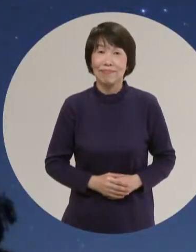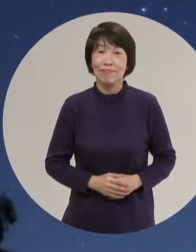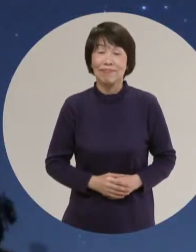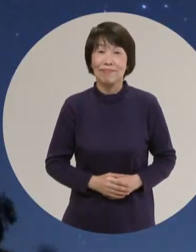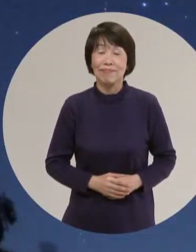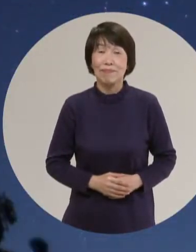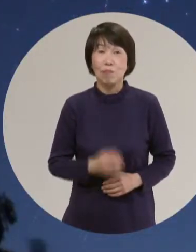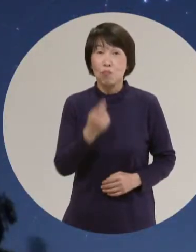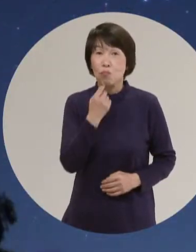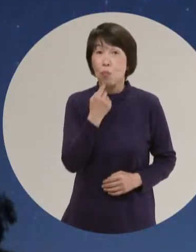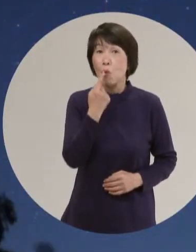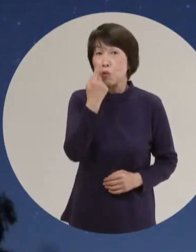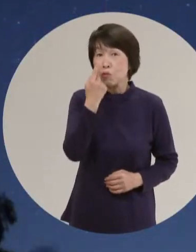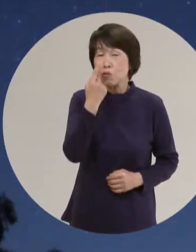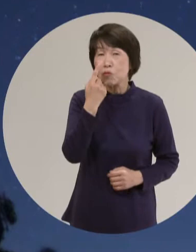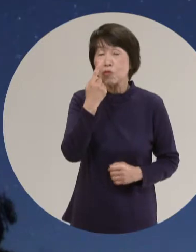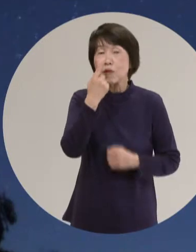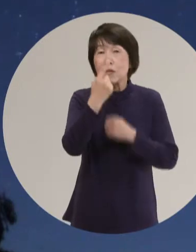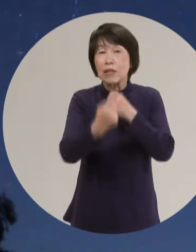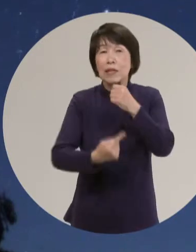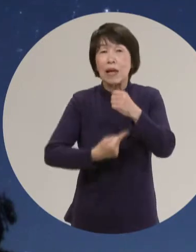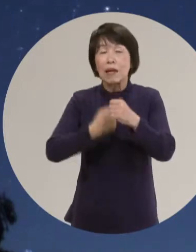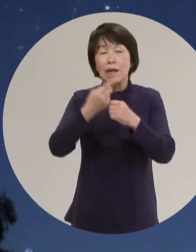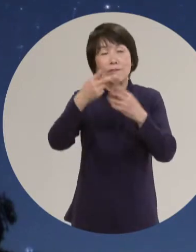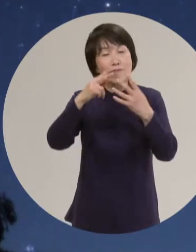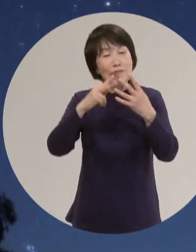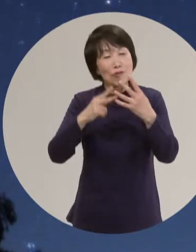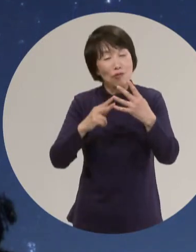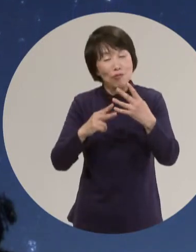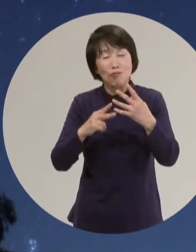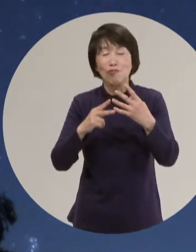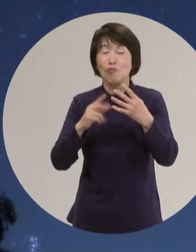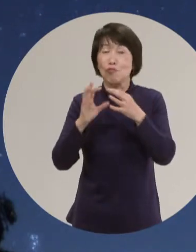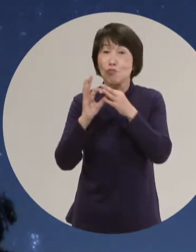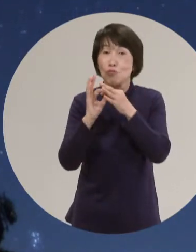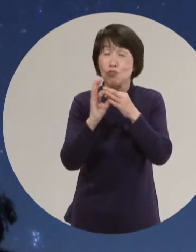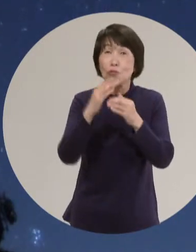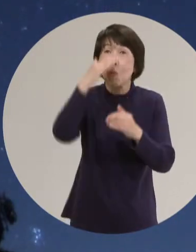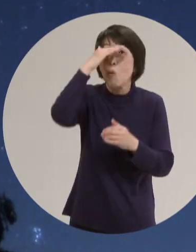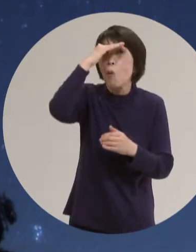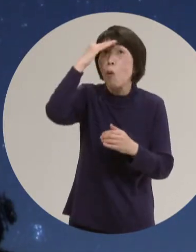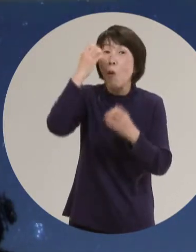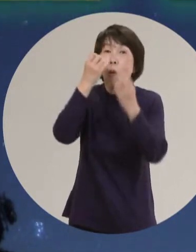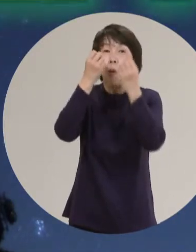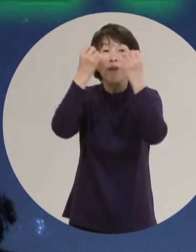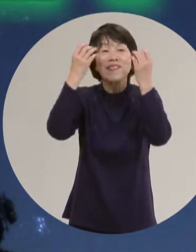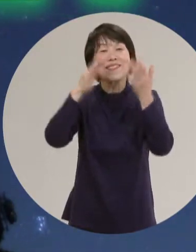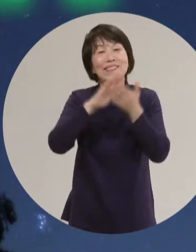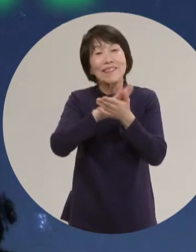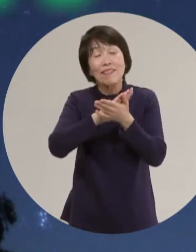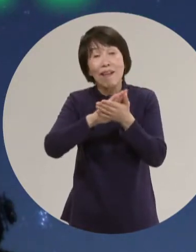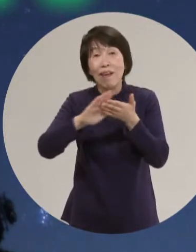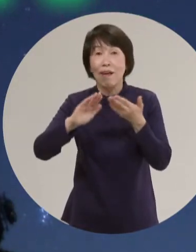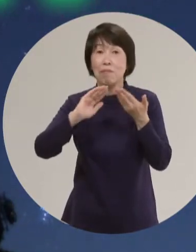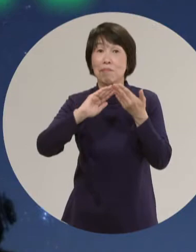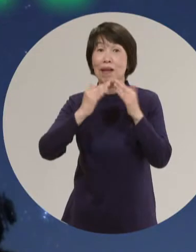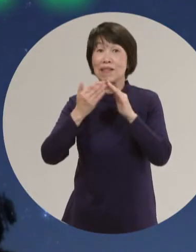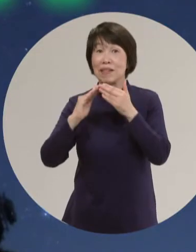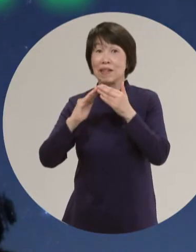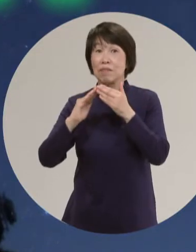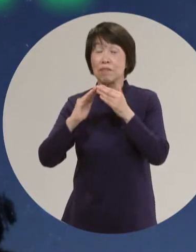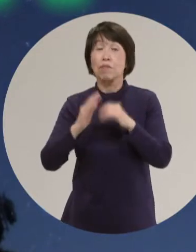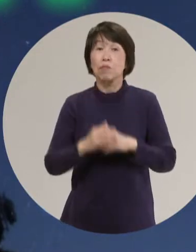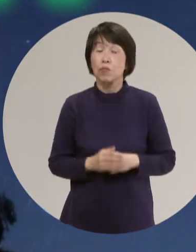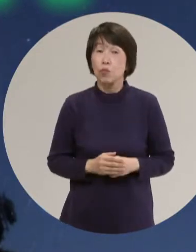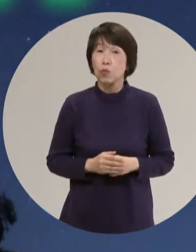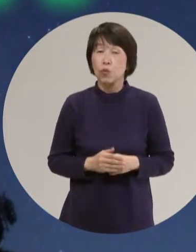そして一年を通じて美しい星空が楽しめる町なんです。そんな稲川